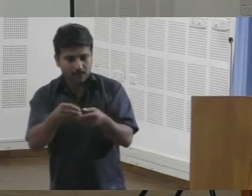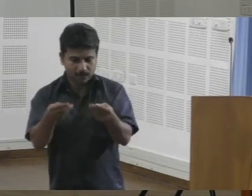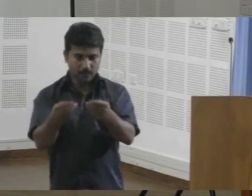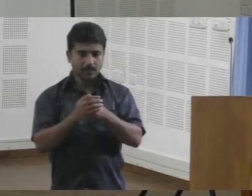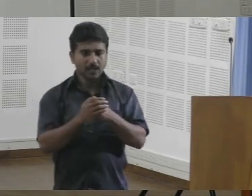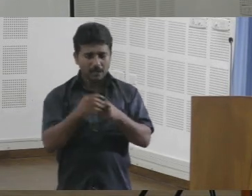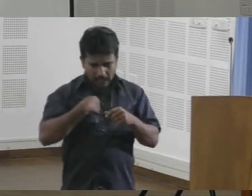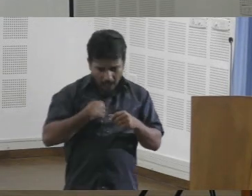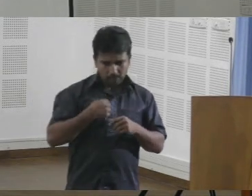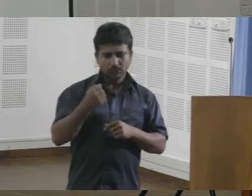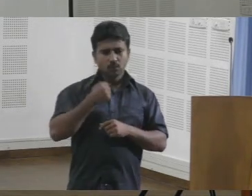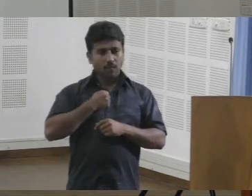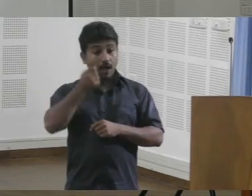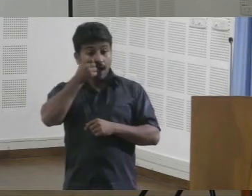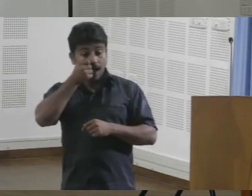ഓരോ കാര്യങ്ങൾ ചെയ്യാൻ തുടങ്ങി.